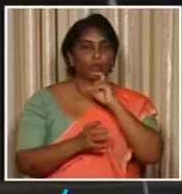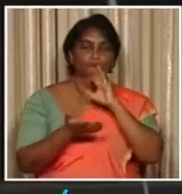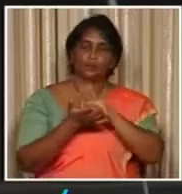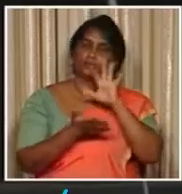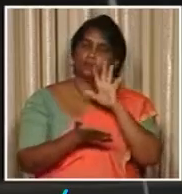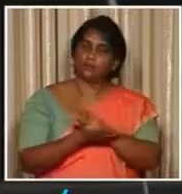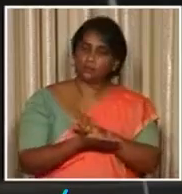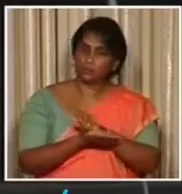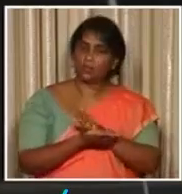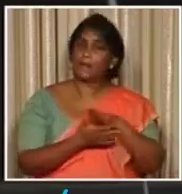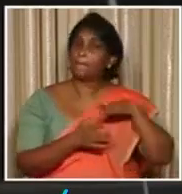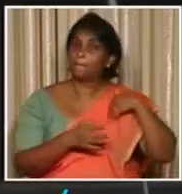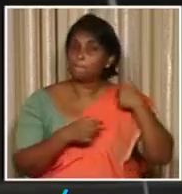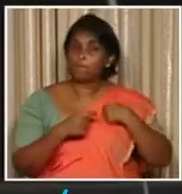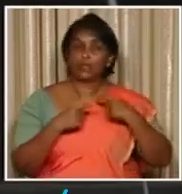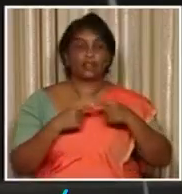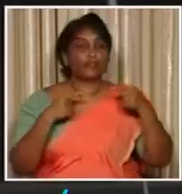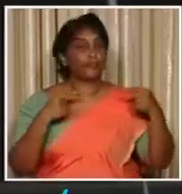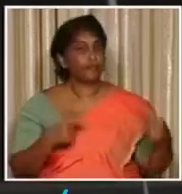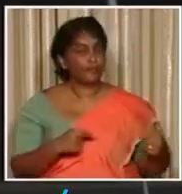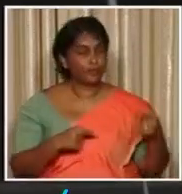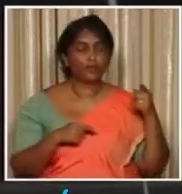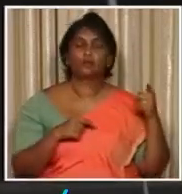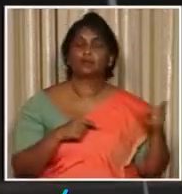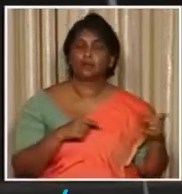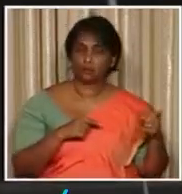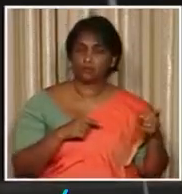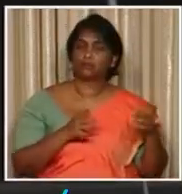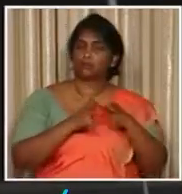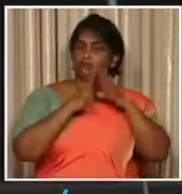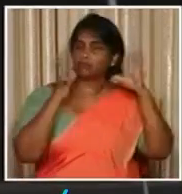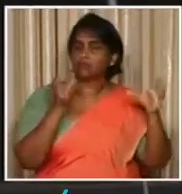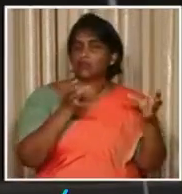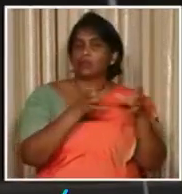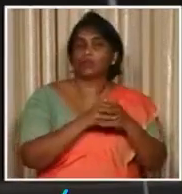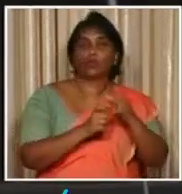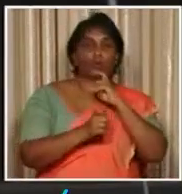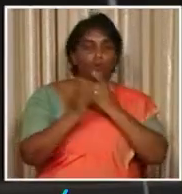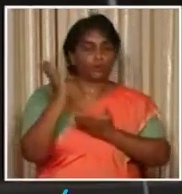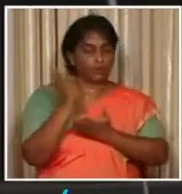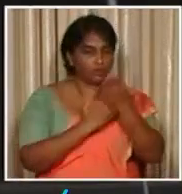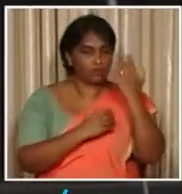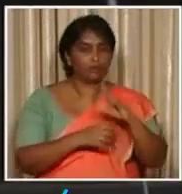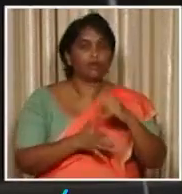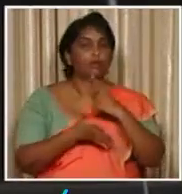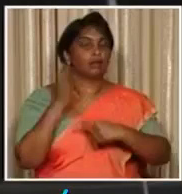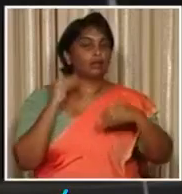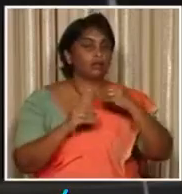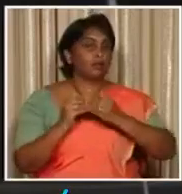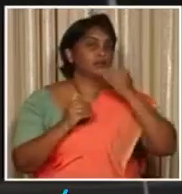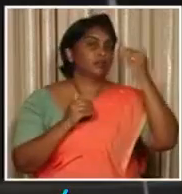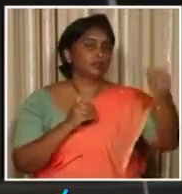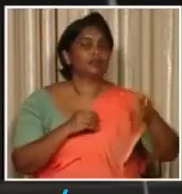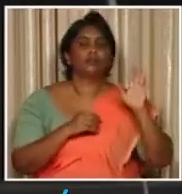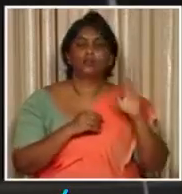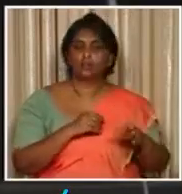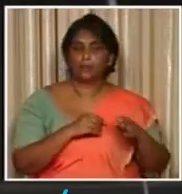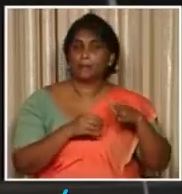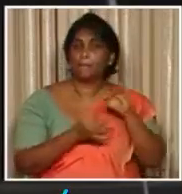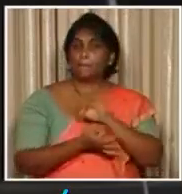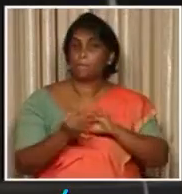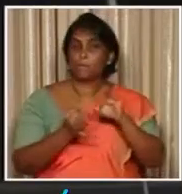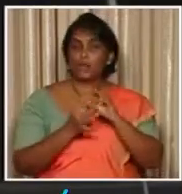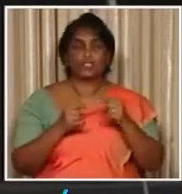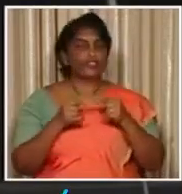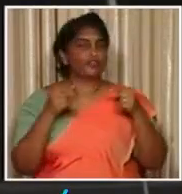තියෙනවා ප්‍රධාන විපක්ෂය ඇතුළු විශාල කණ්ඩායමක් නඩු දාලා තියෙනවා මැතිවරණය කල් දානවා කියලා ප්‍රජාතන්ත්‍ර